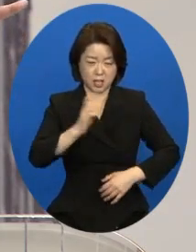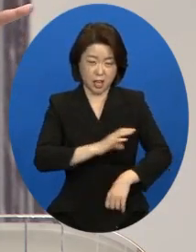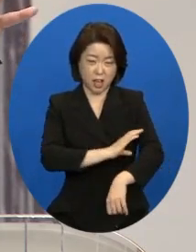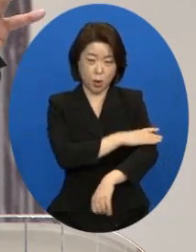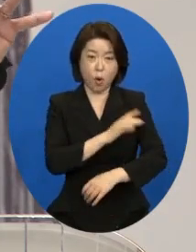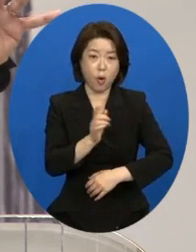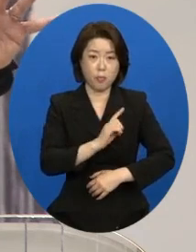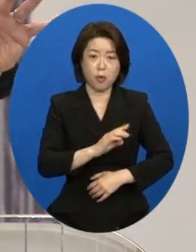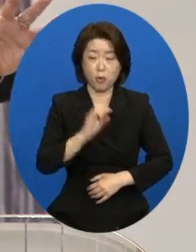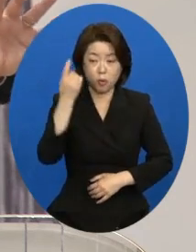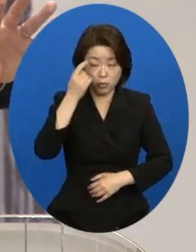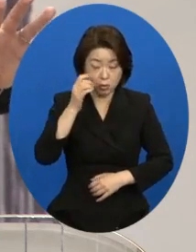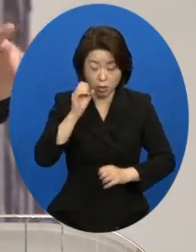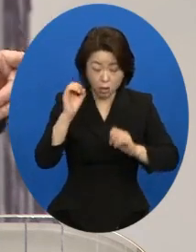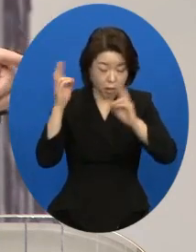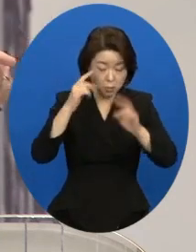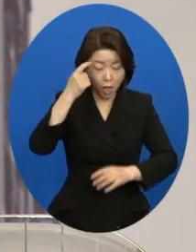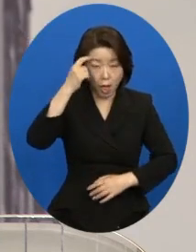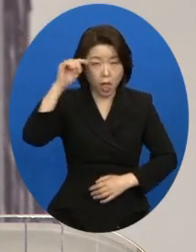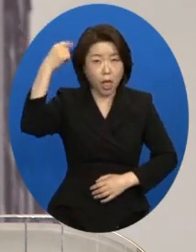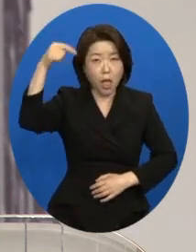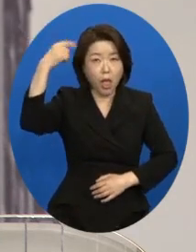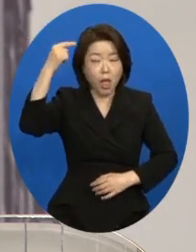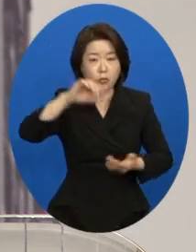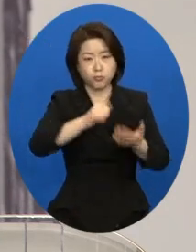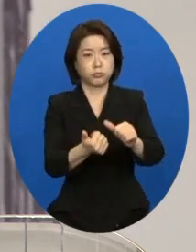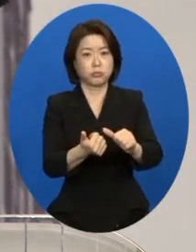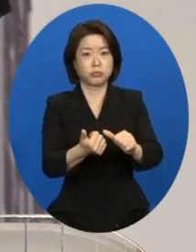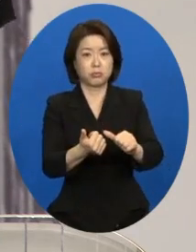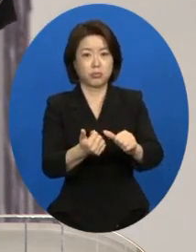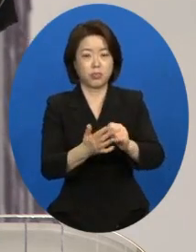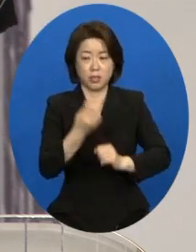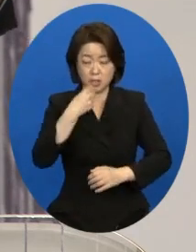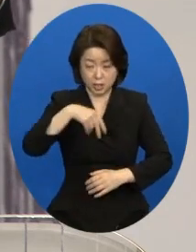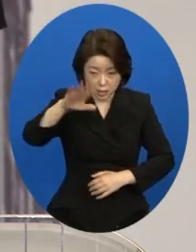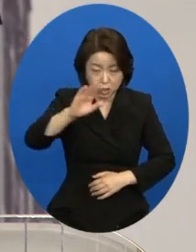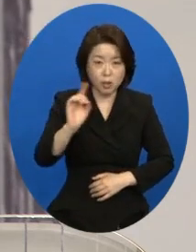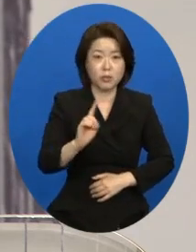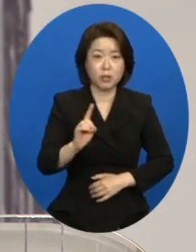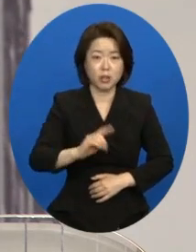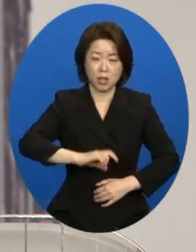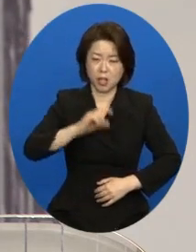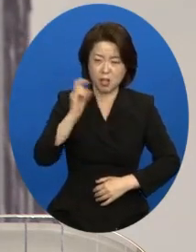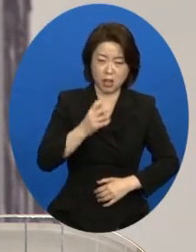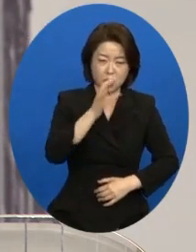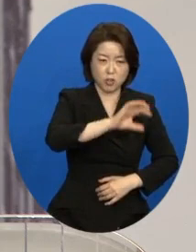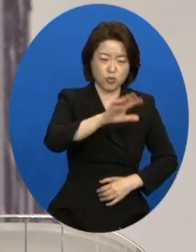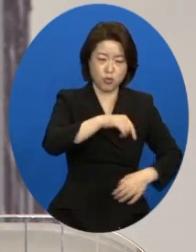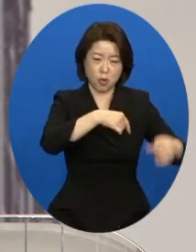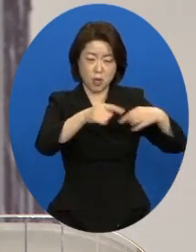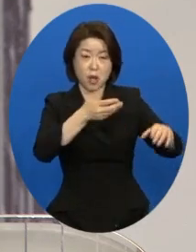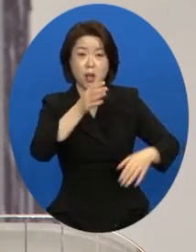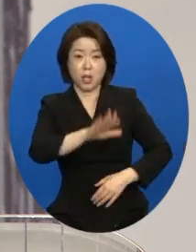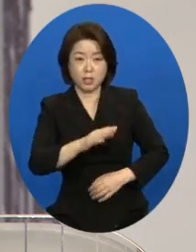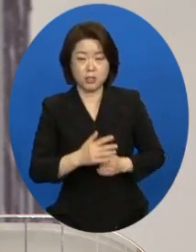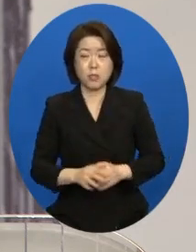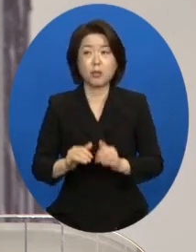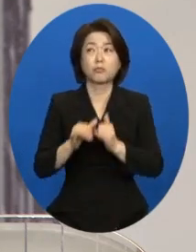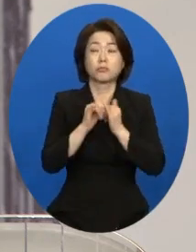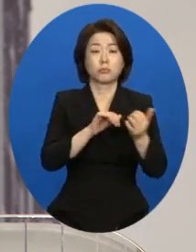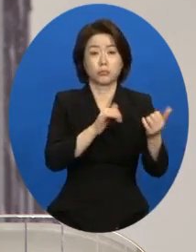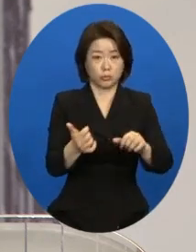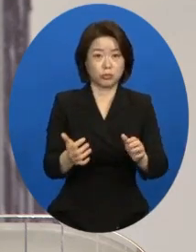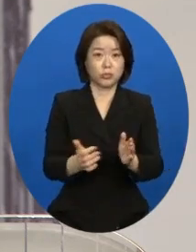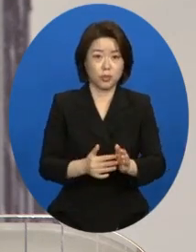오늘 갑자기 정신 착란을 일으키더니 죽어버려요. 히틀러 어떻게 됐습니까? 그렇게 강력하게 유럽을 통치했지만 자결하고 죽지